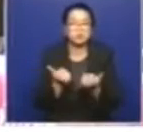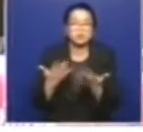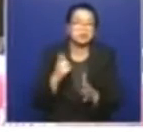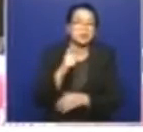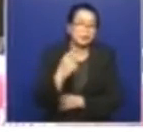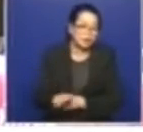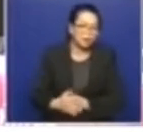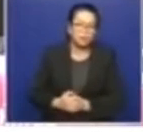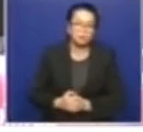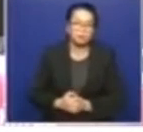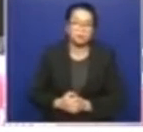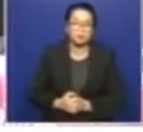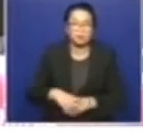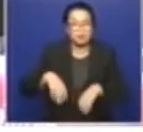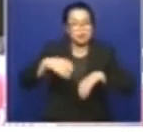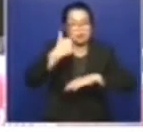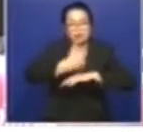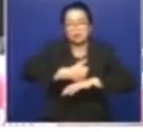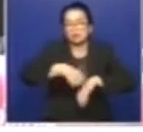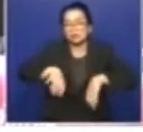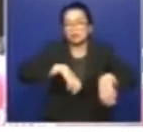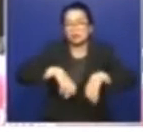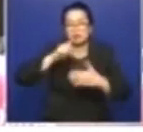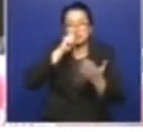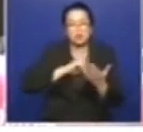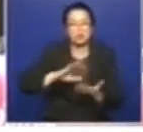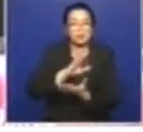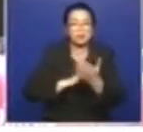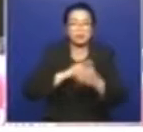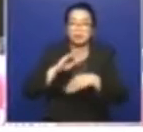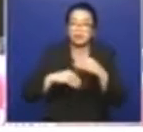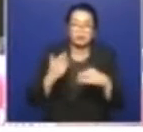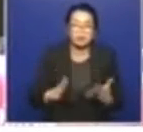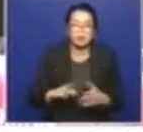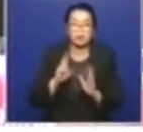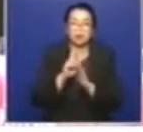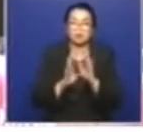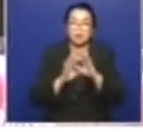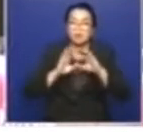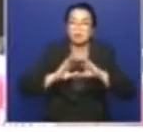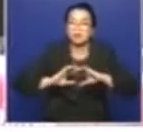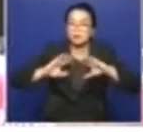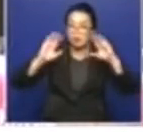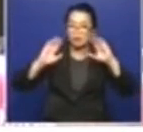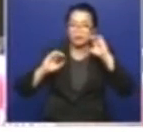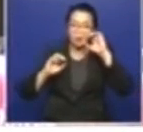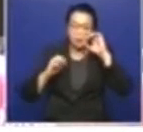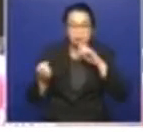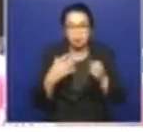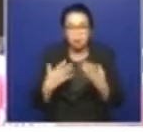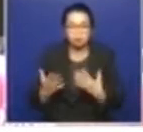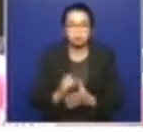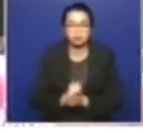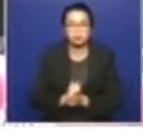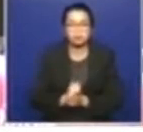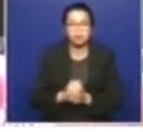ได้ท่านไม่ปฏิรูปประเทศก็ระบบราชการที่เพื่อนเขาพูดแล้วนี่มันไม่ตอบสนองหรอก